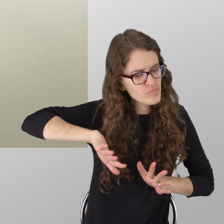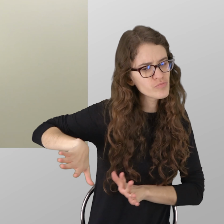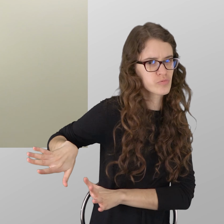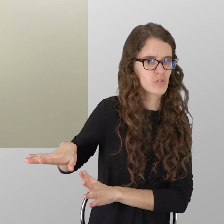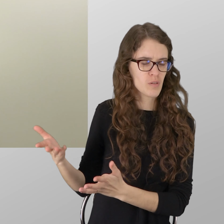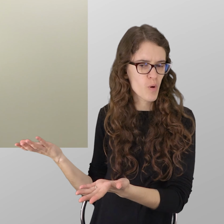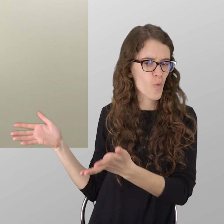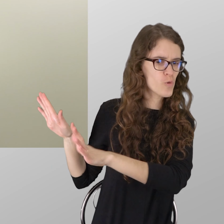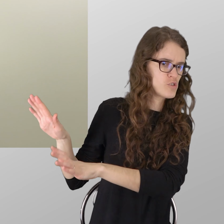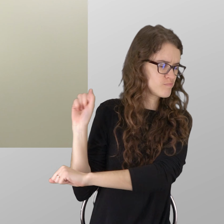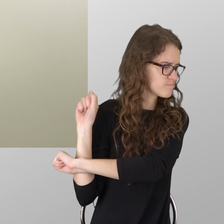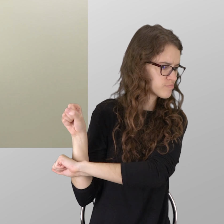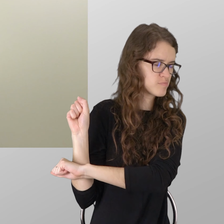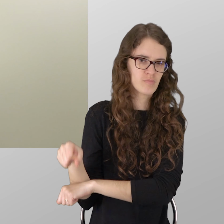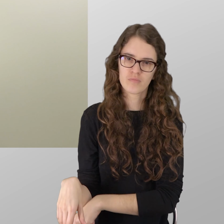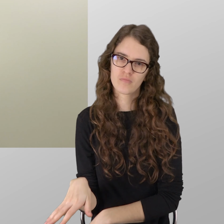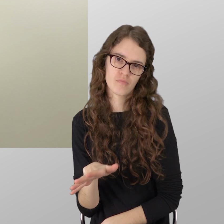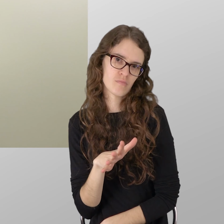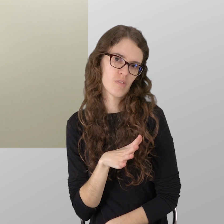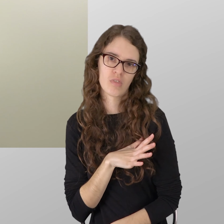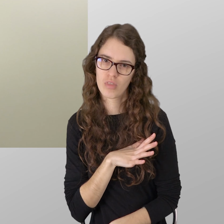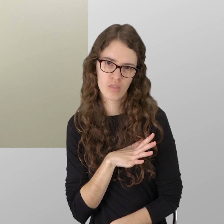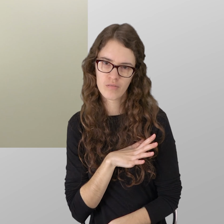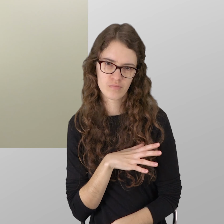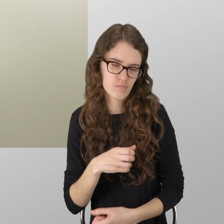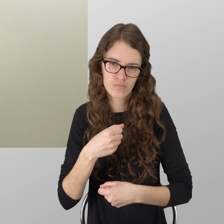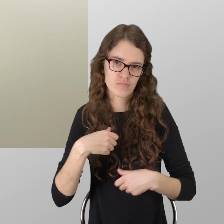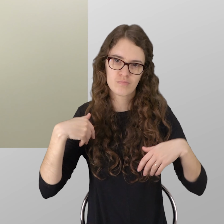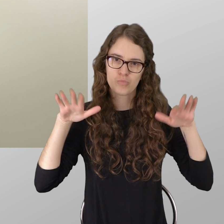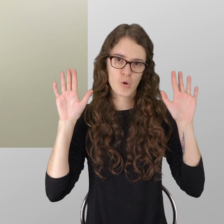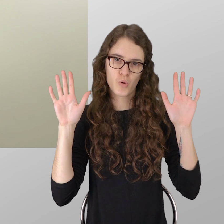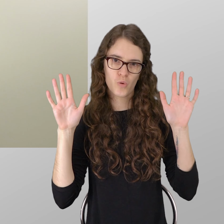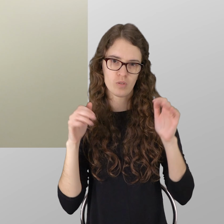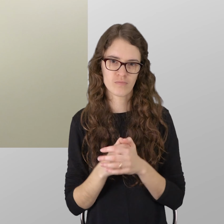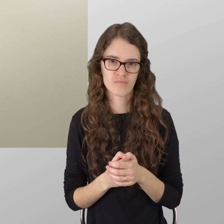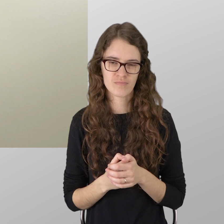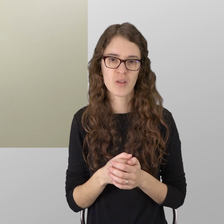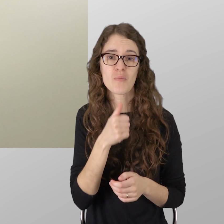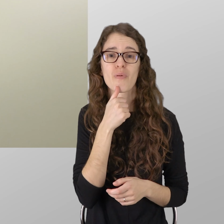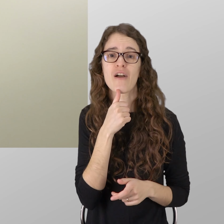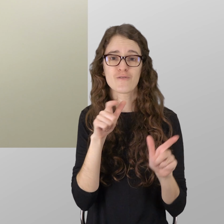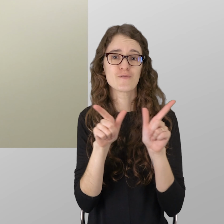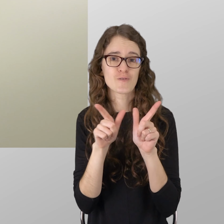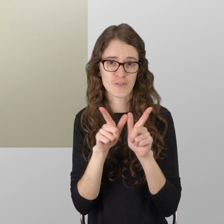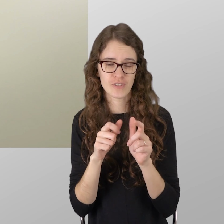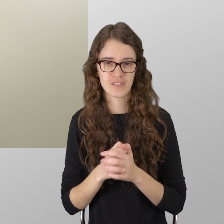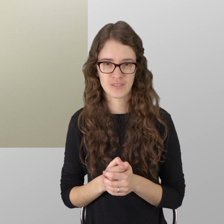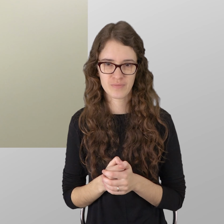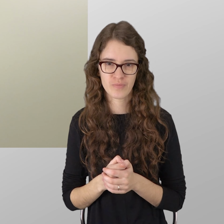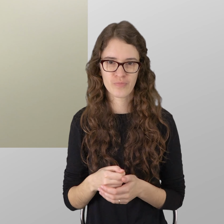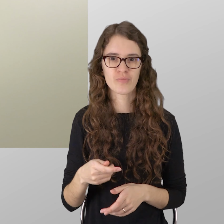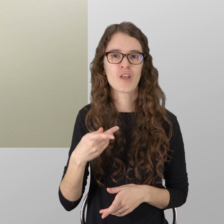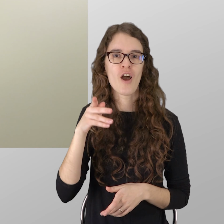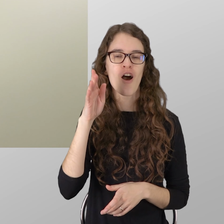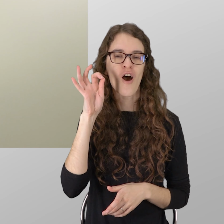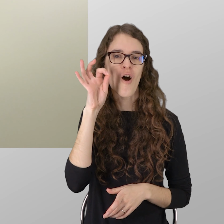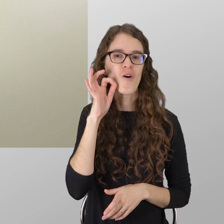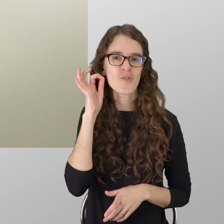Jų vengimas neįmanomas, net minčių mes negalime niekaip vengti. Ir tam labai tinka rožinio drangro prartimas. Na, jūs dabar